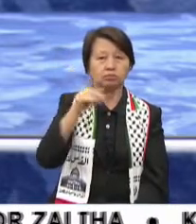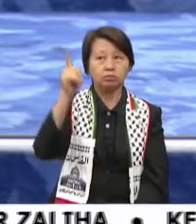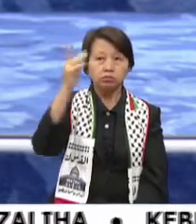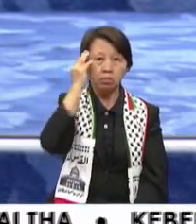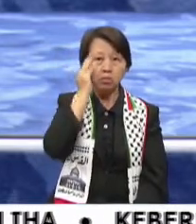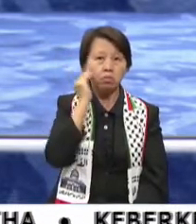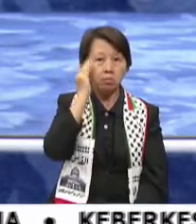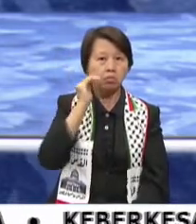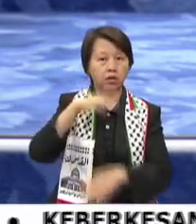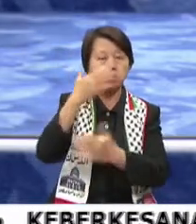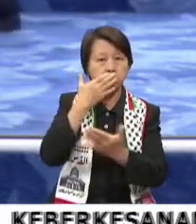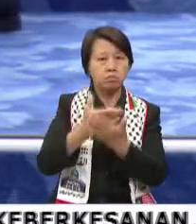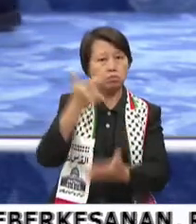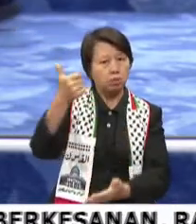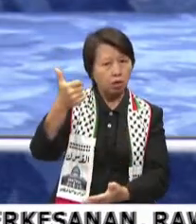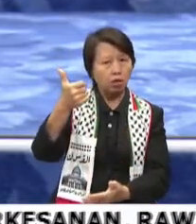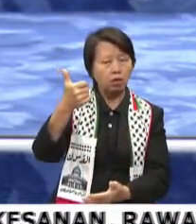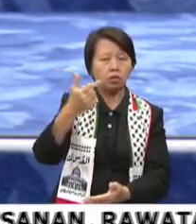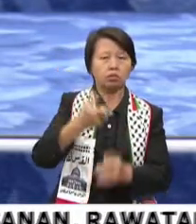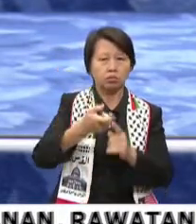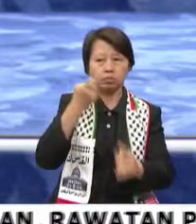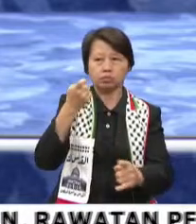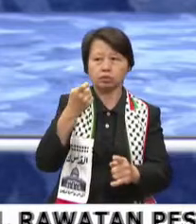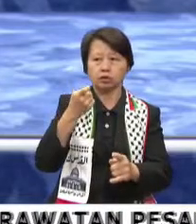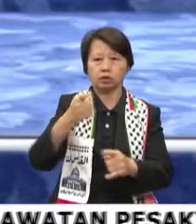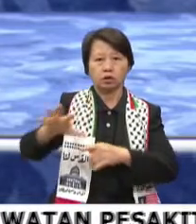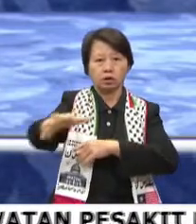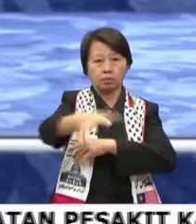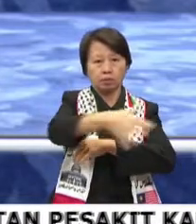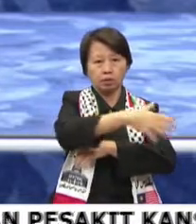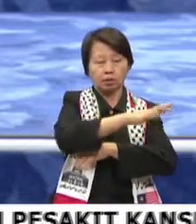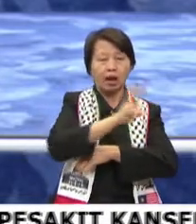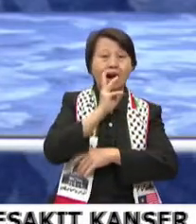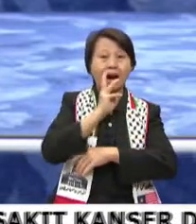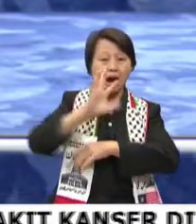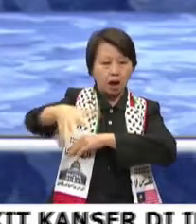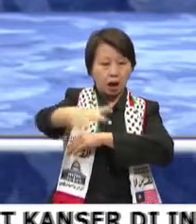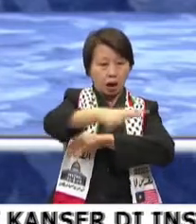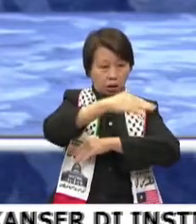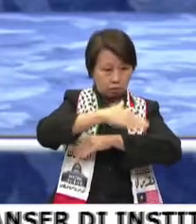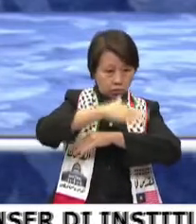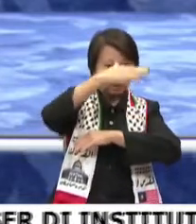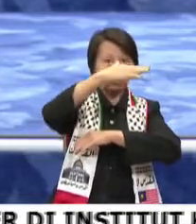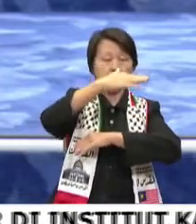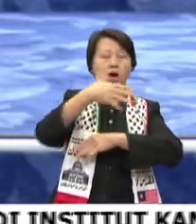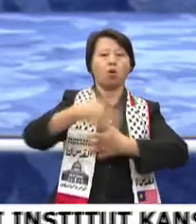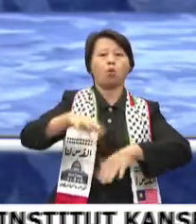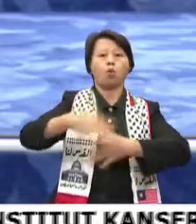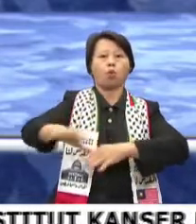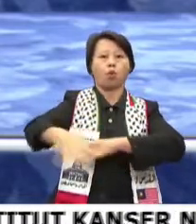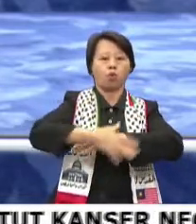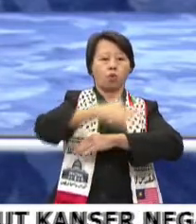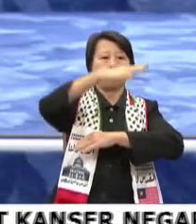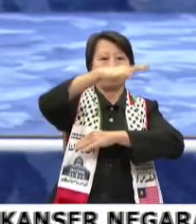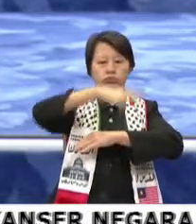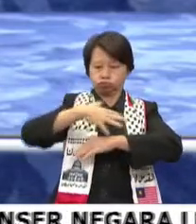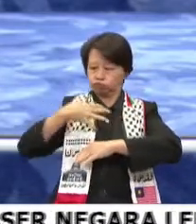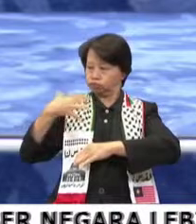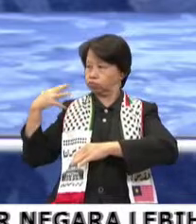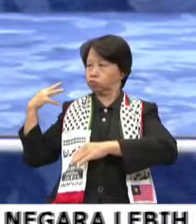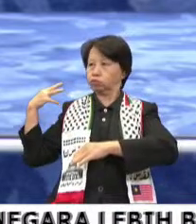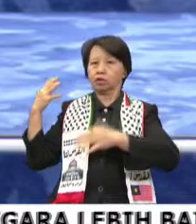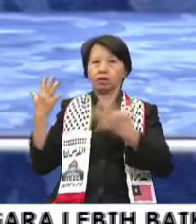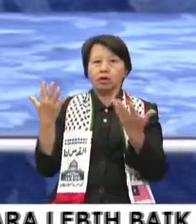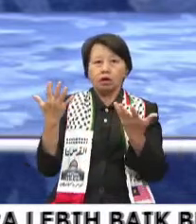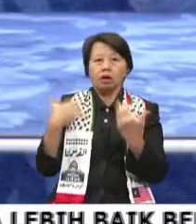pengalaman lebih baik kerana paras laut itu air laut itu lebih agak tinggi dan ada perencanaan